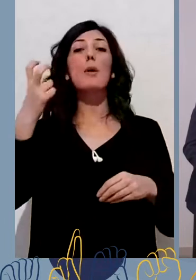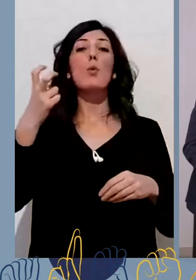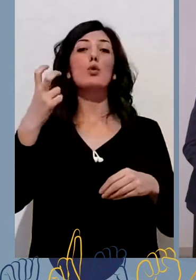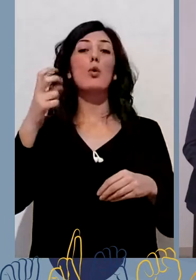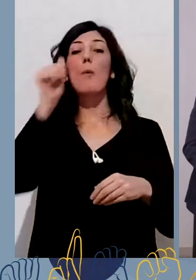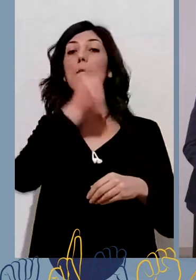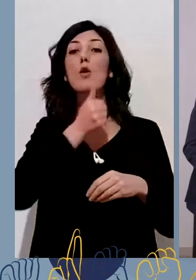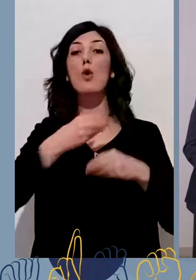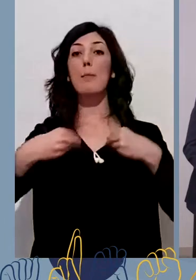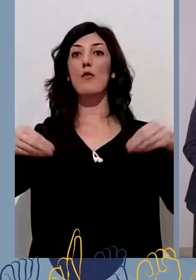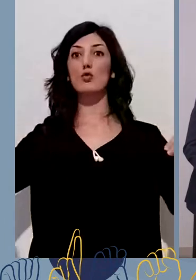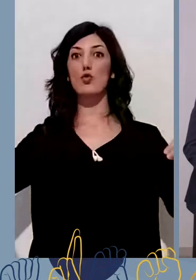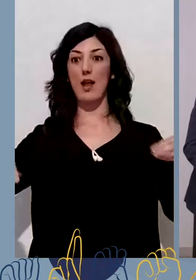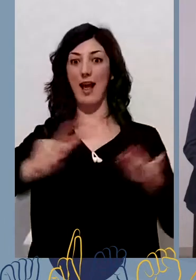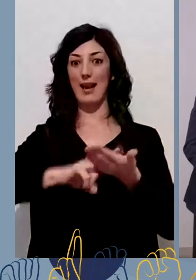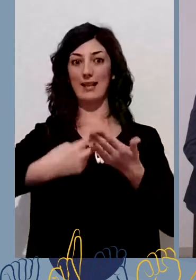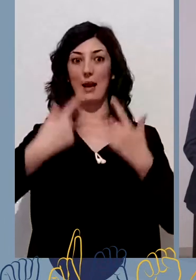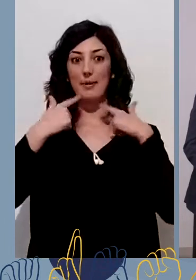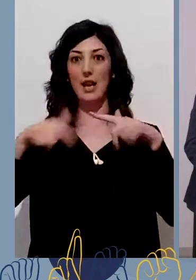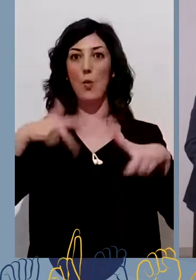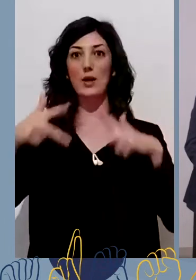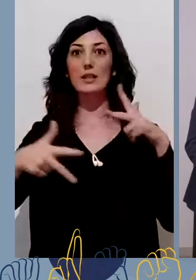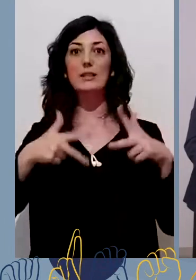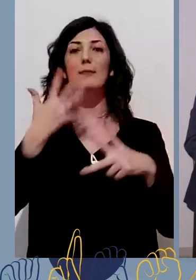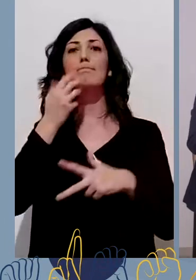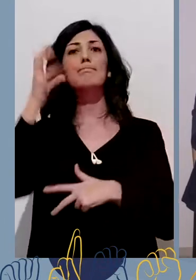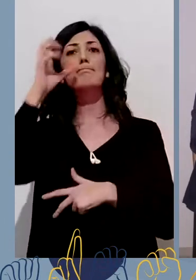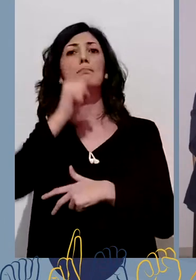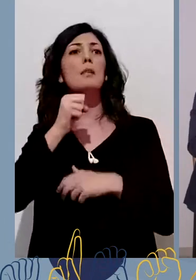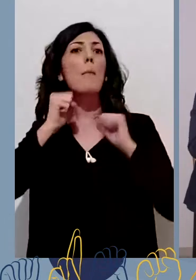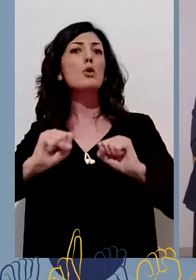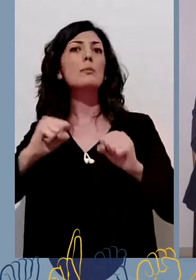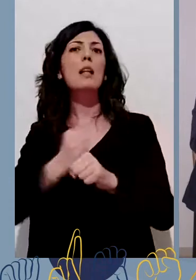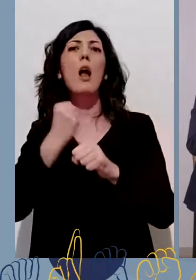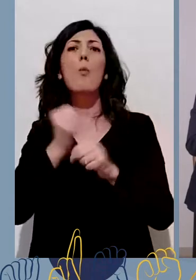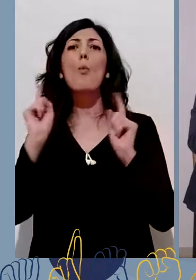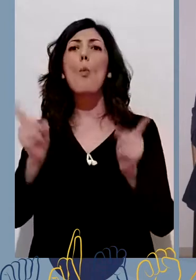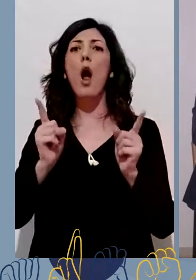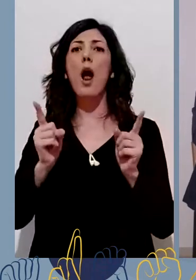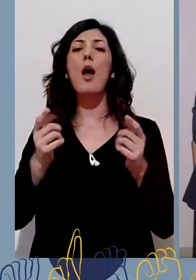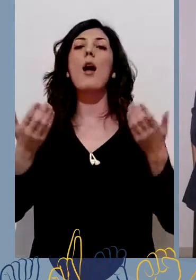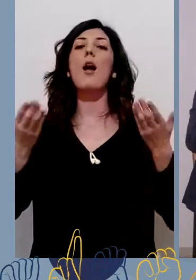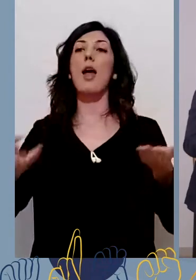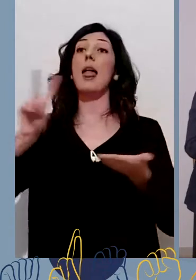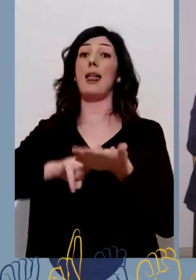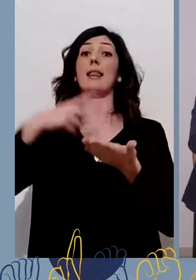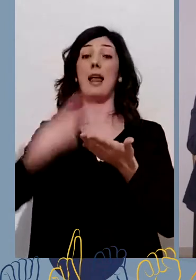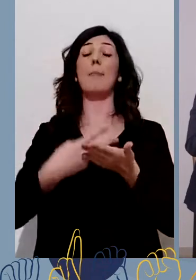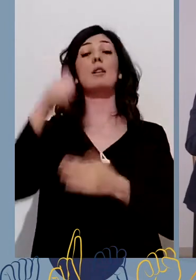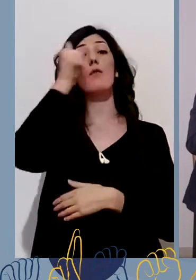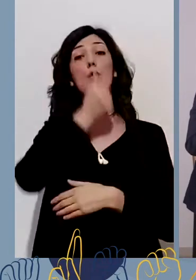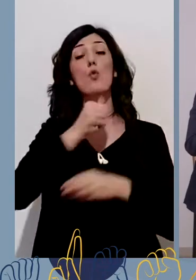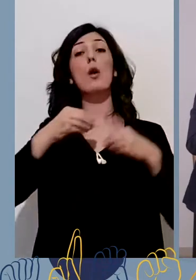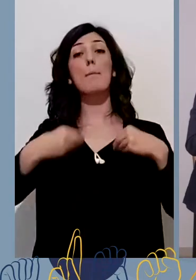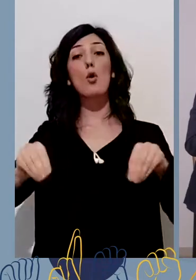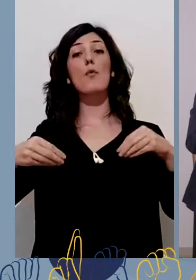dei segni, quindi quali sono le possibilità, ecco, lavorative? Ecco, allora, l'interprete è una figura professionale